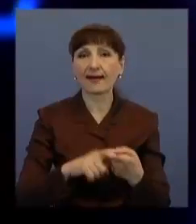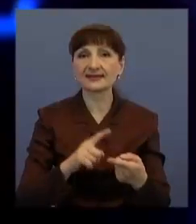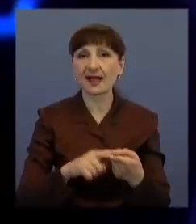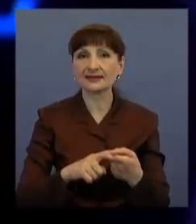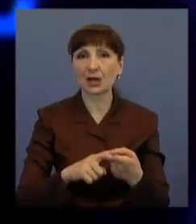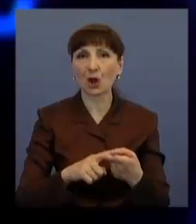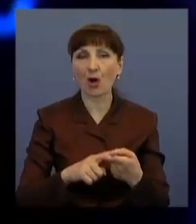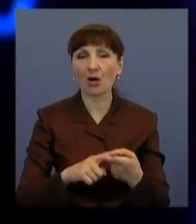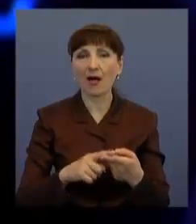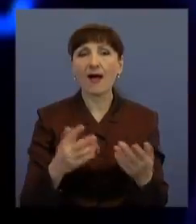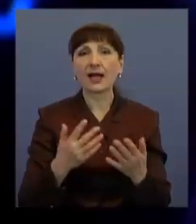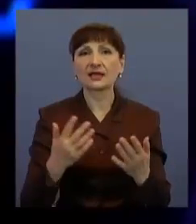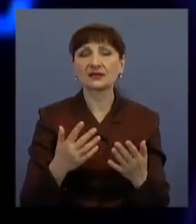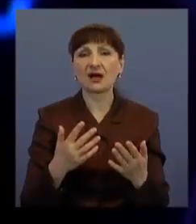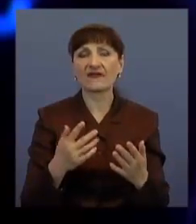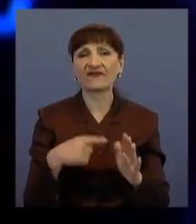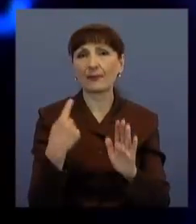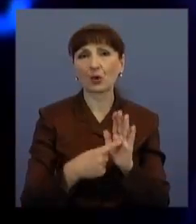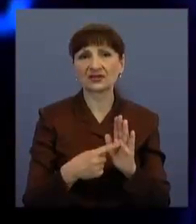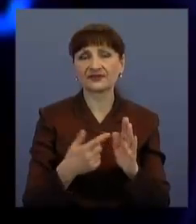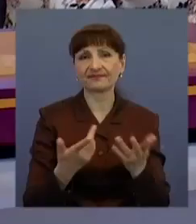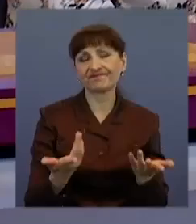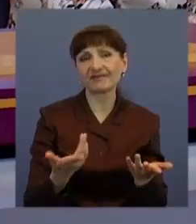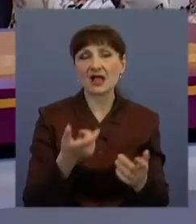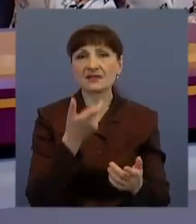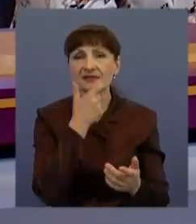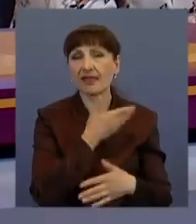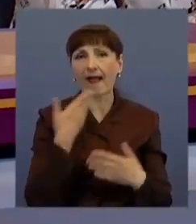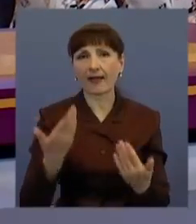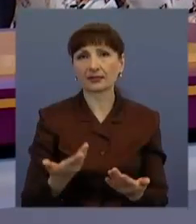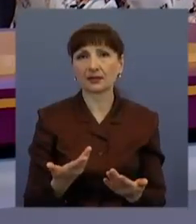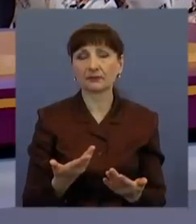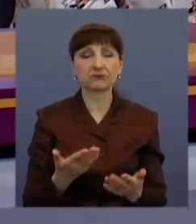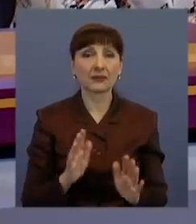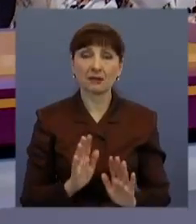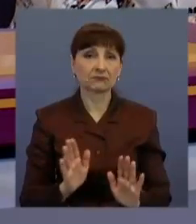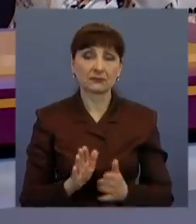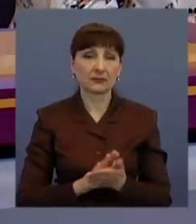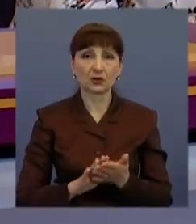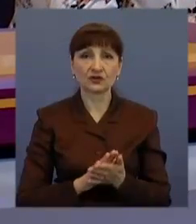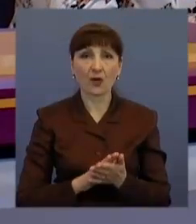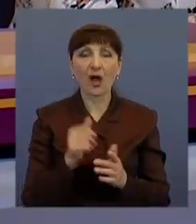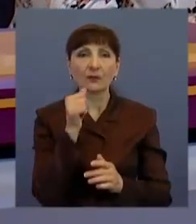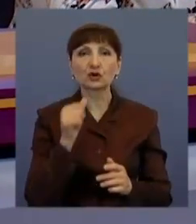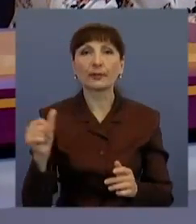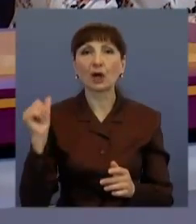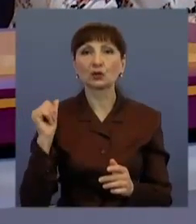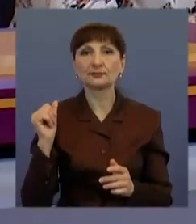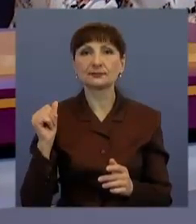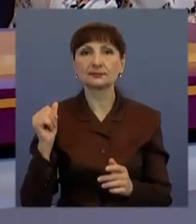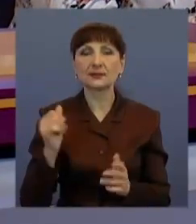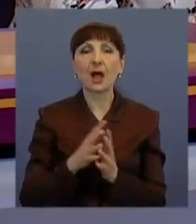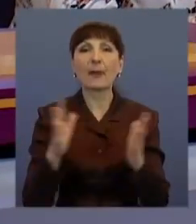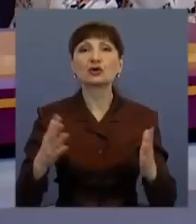каких-то, ну, скажем, двояких вопросов или некомпетентных? Нет, в прошлом году